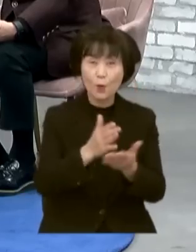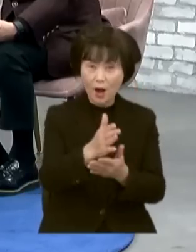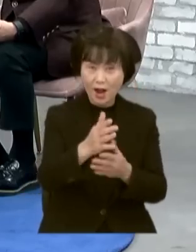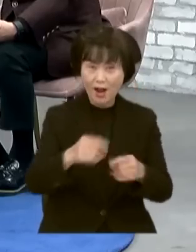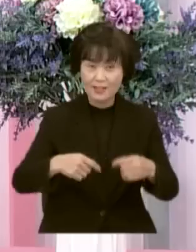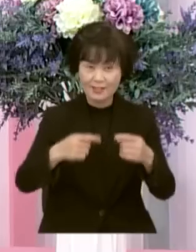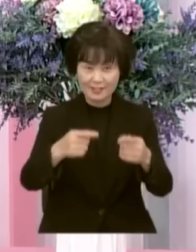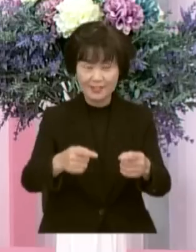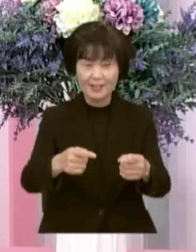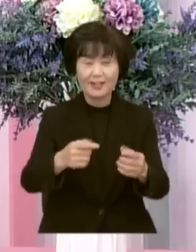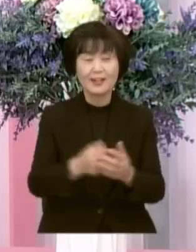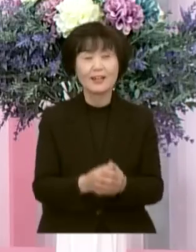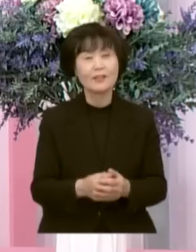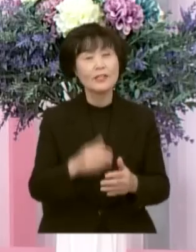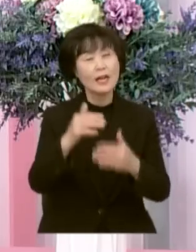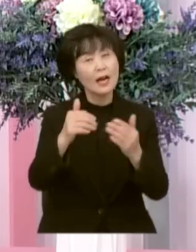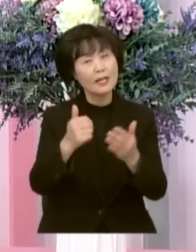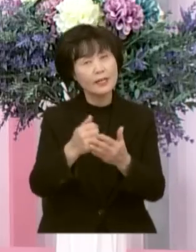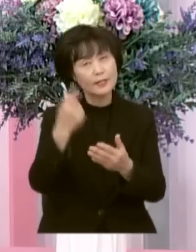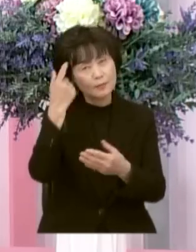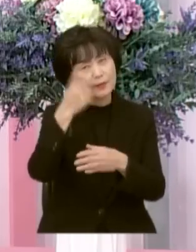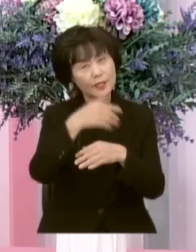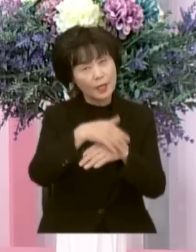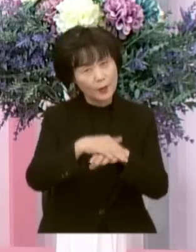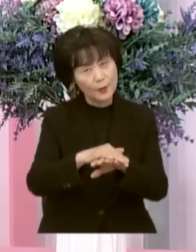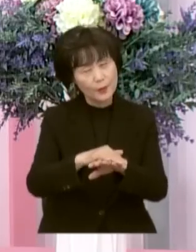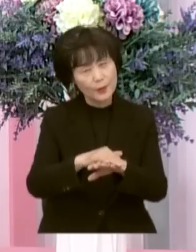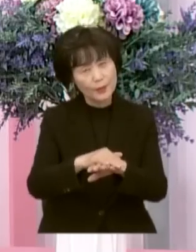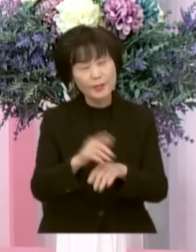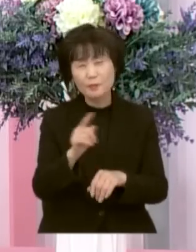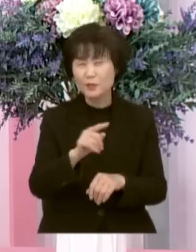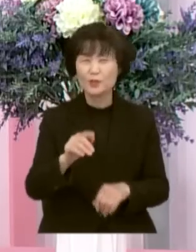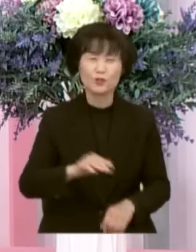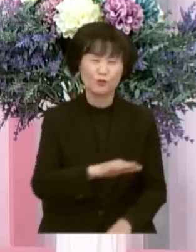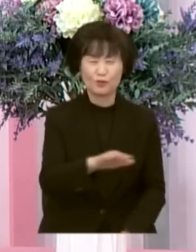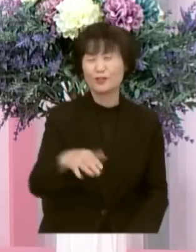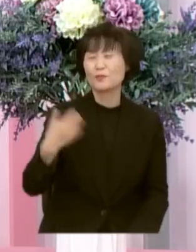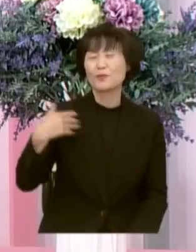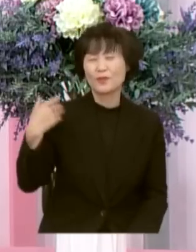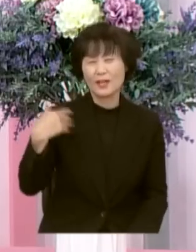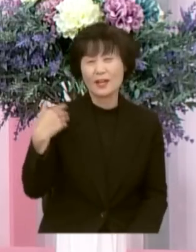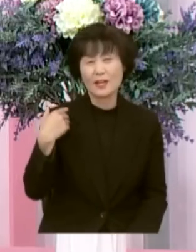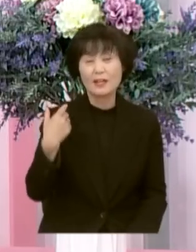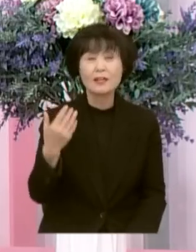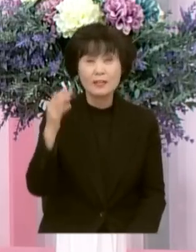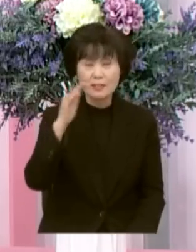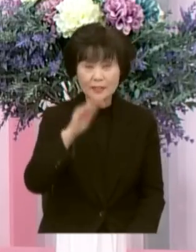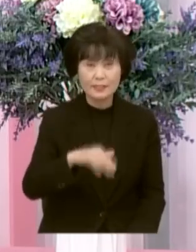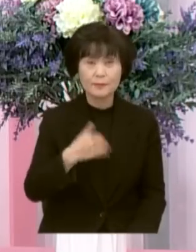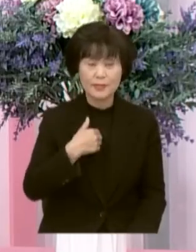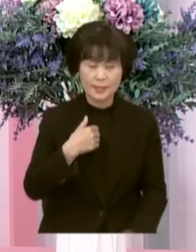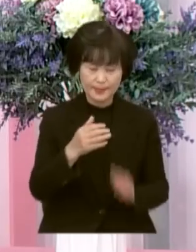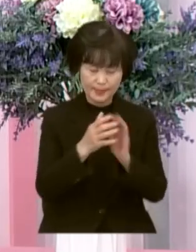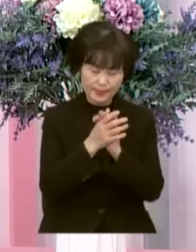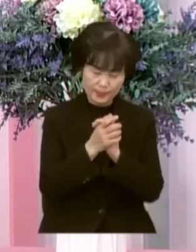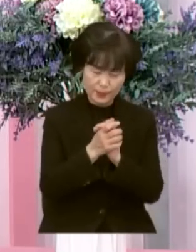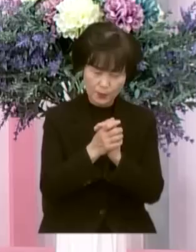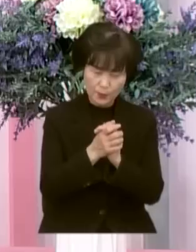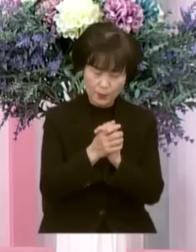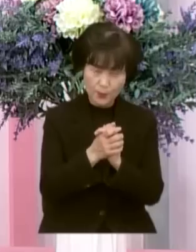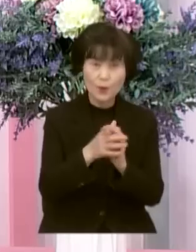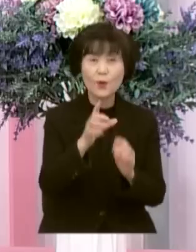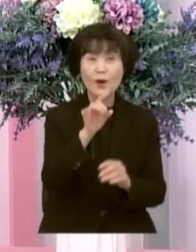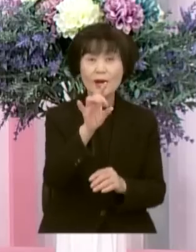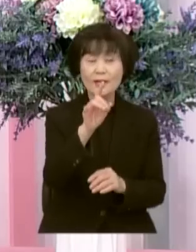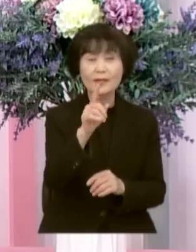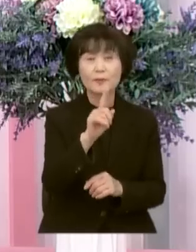들어가서 그러니까 하나님의 계획이 뭔지는 우리는 정말 알지 못하죠. 근데 저는 기도가